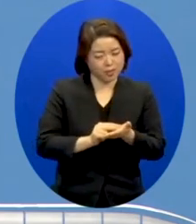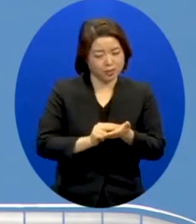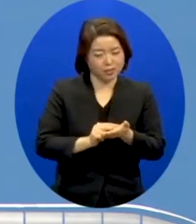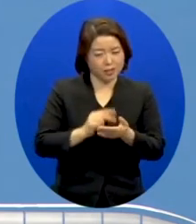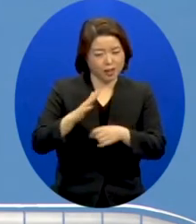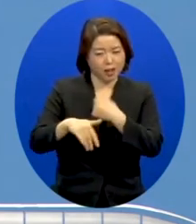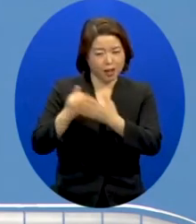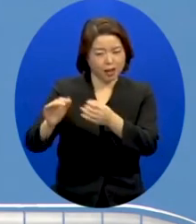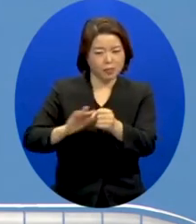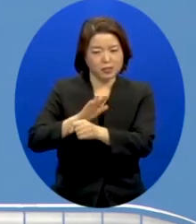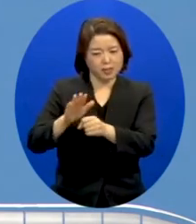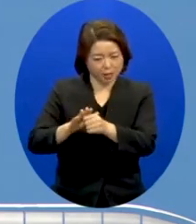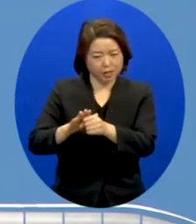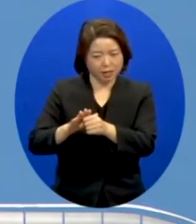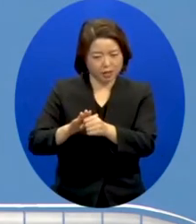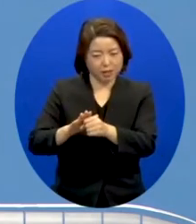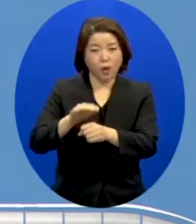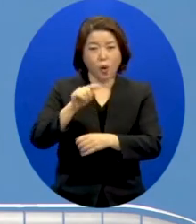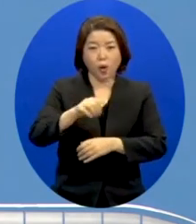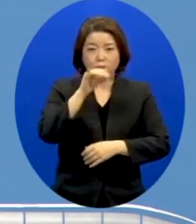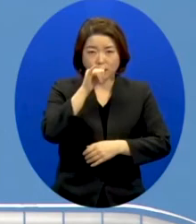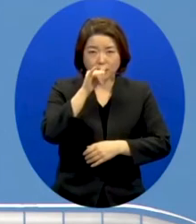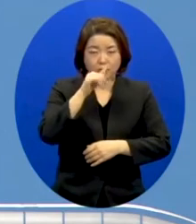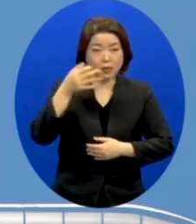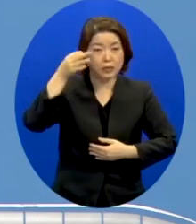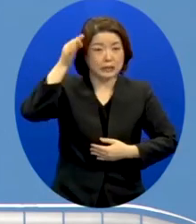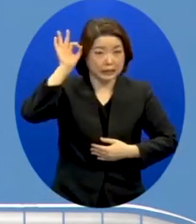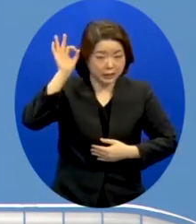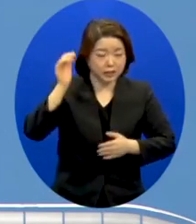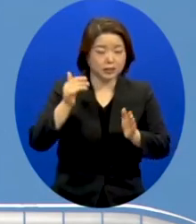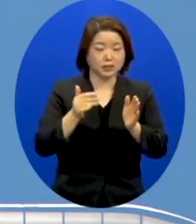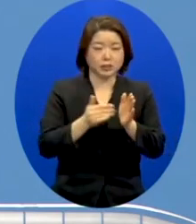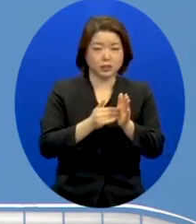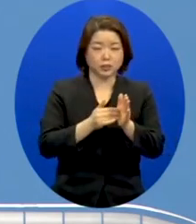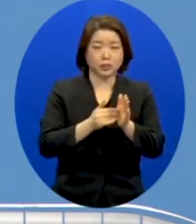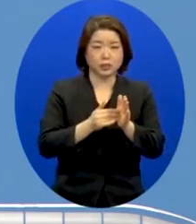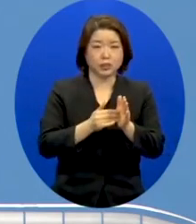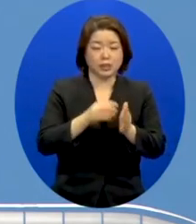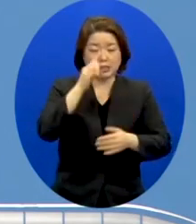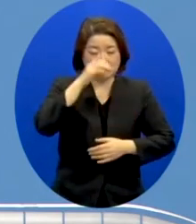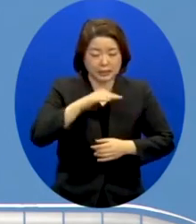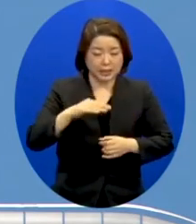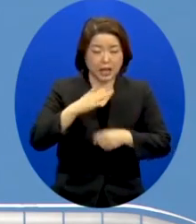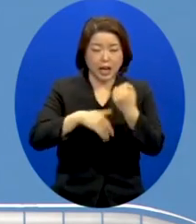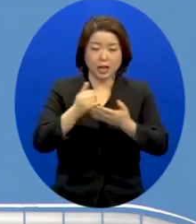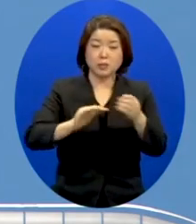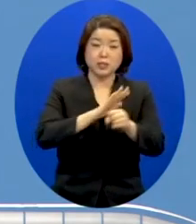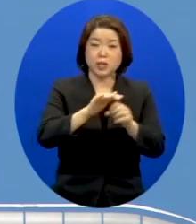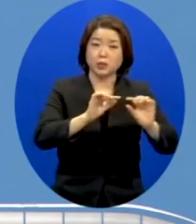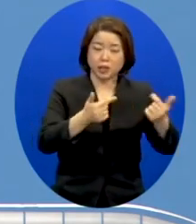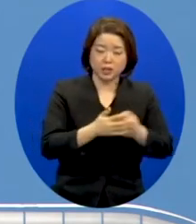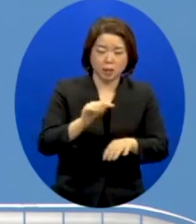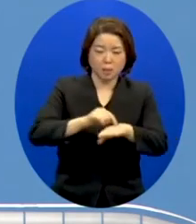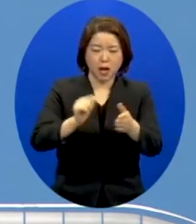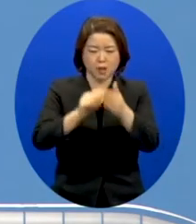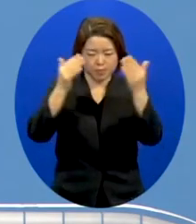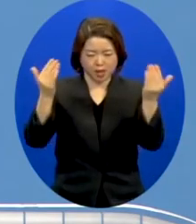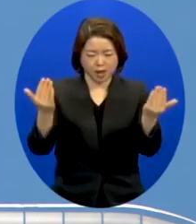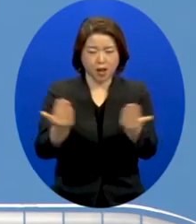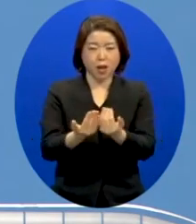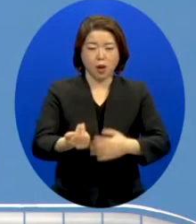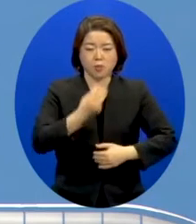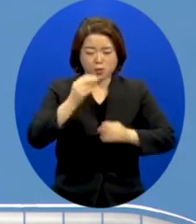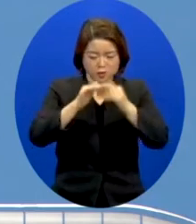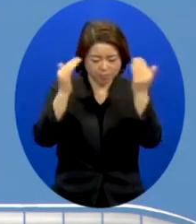사랑하는 데 있는 부부나 파면 사실을 깨닫고 그냥 하나님을 사랑하는 것도 아니고 마음을 다하여 목숨을